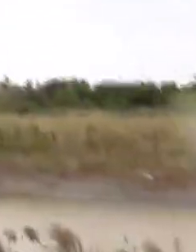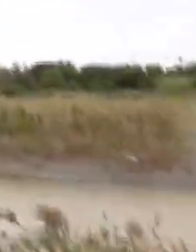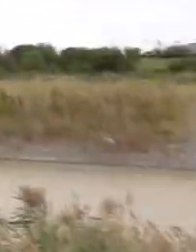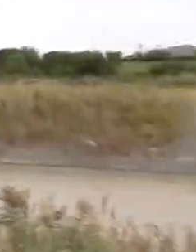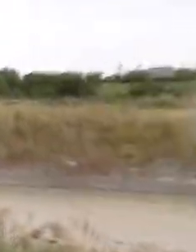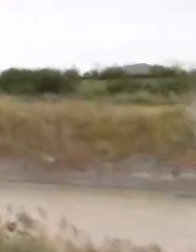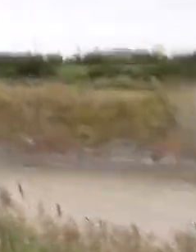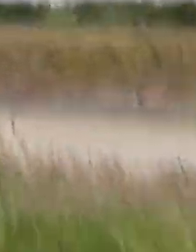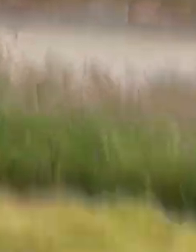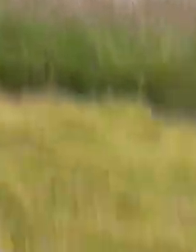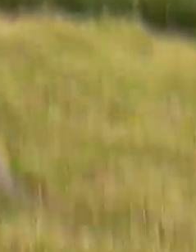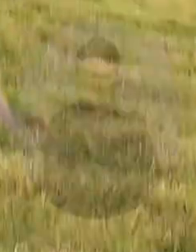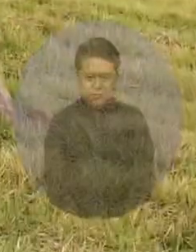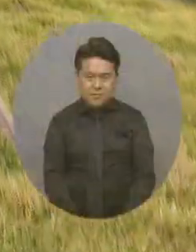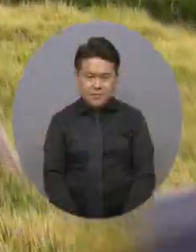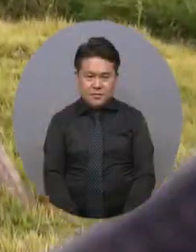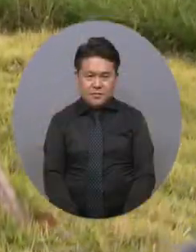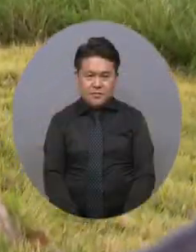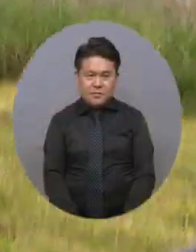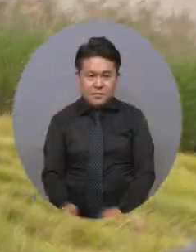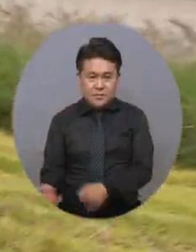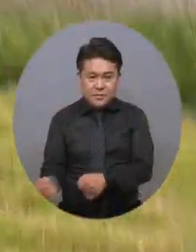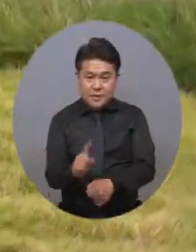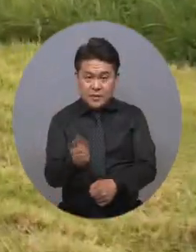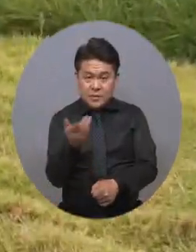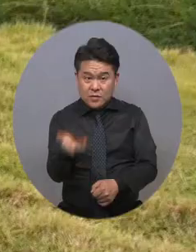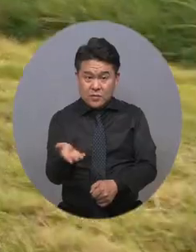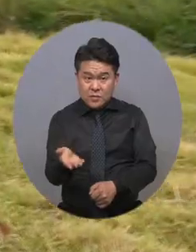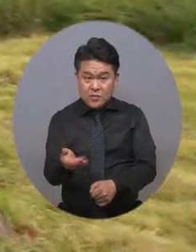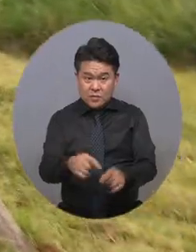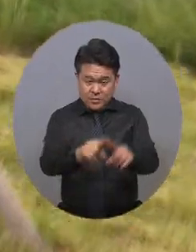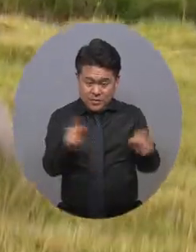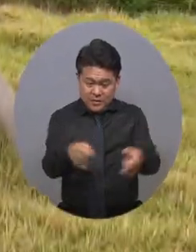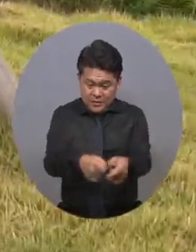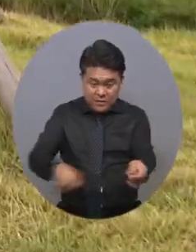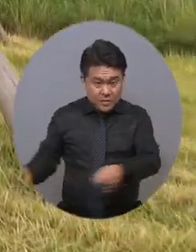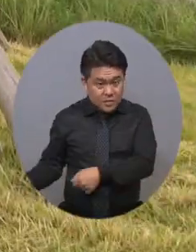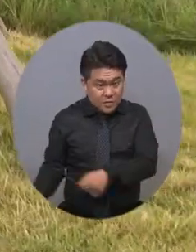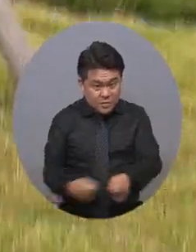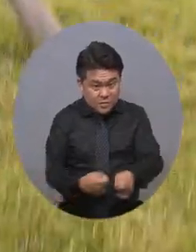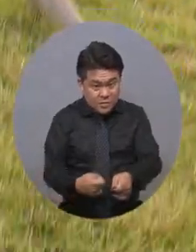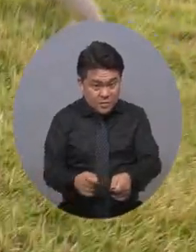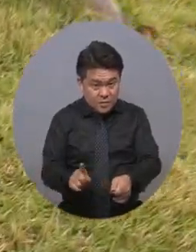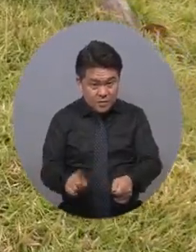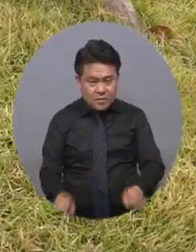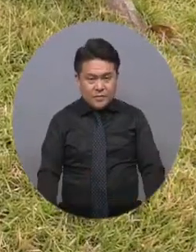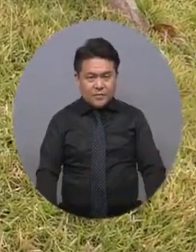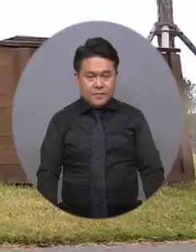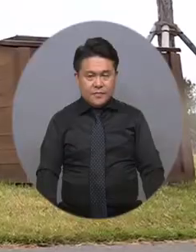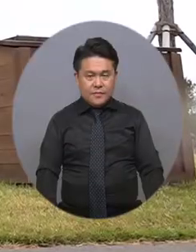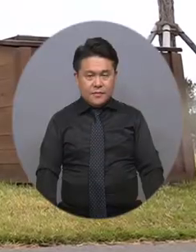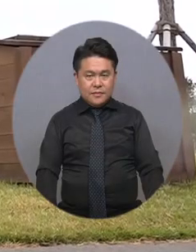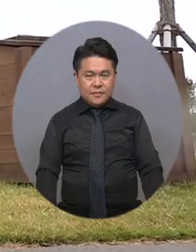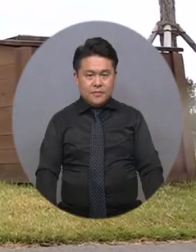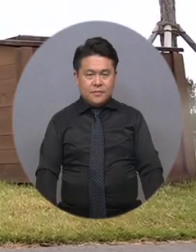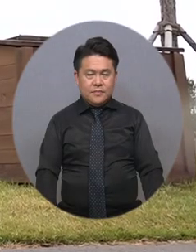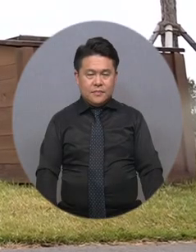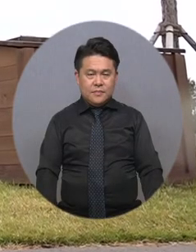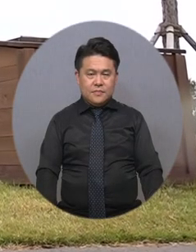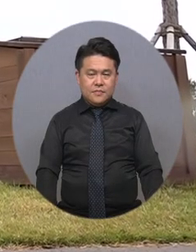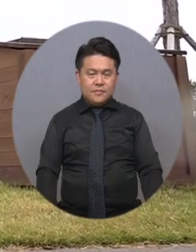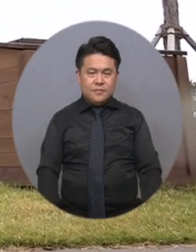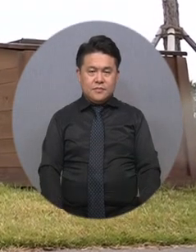무릎 클럽 하나 줄까요 언니? 그거 안 해도 되죠? 원래 드라이버로 하지. 네. 근데 무릎 이렇게만 하면